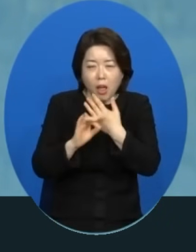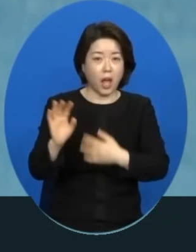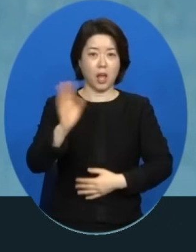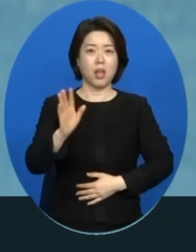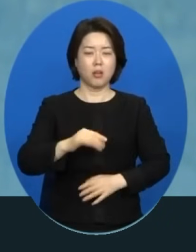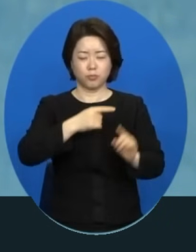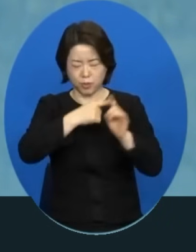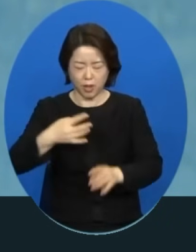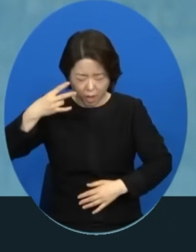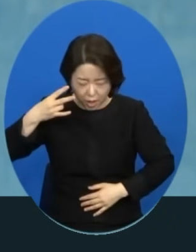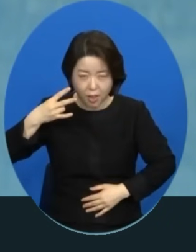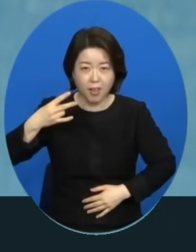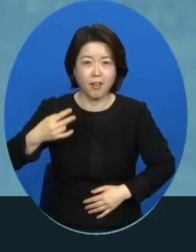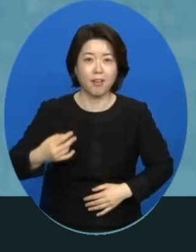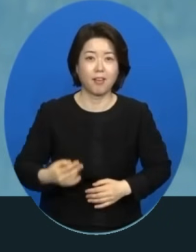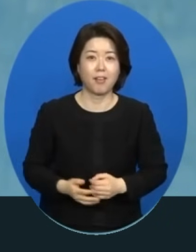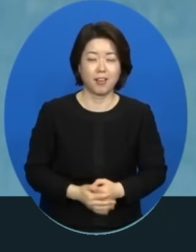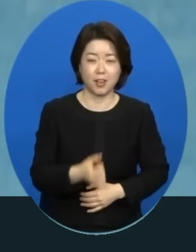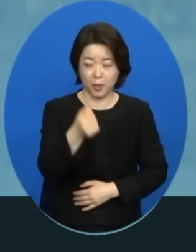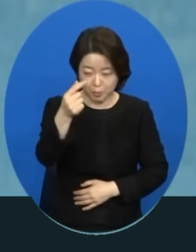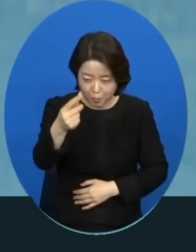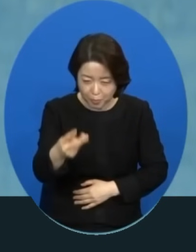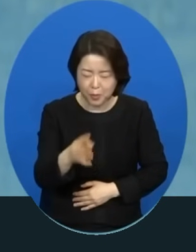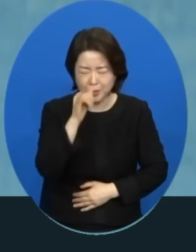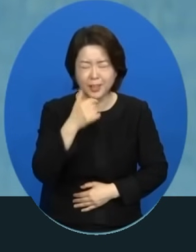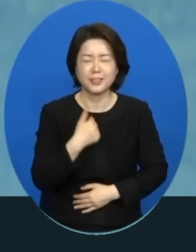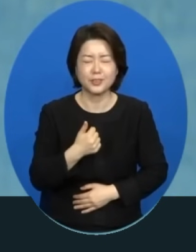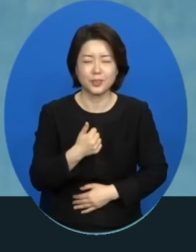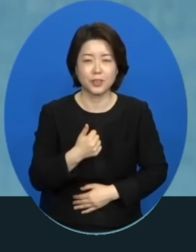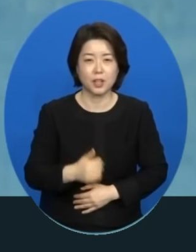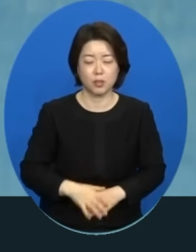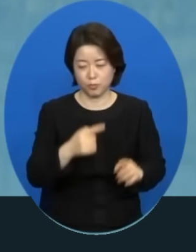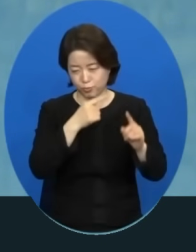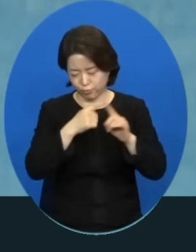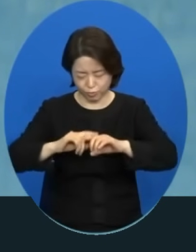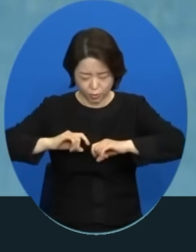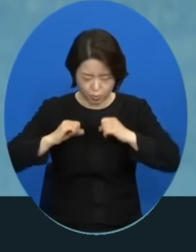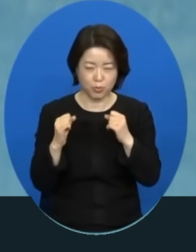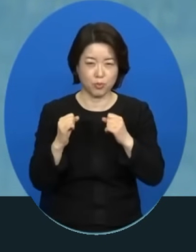복종해요. 그런 게 좀 여러 번 있었어요. 무조건 복종해요.